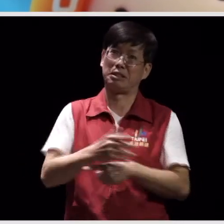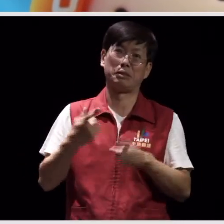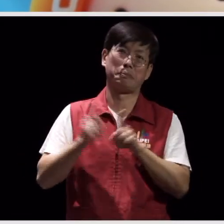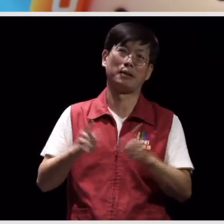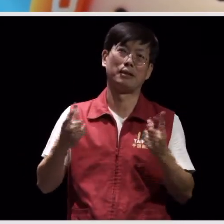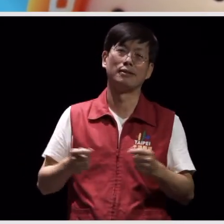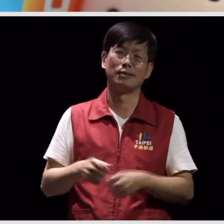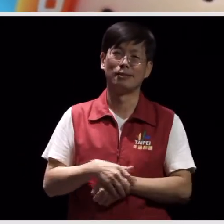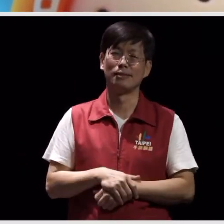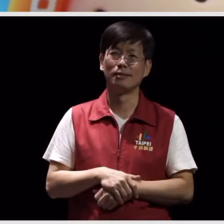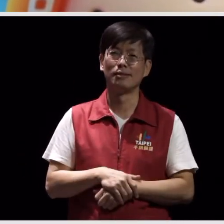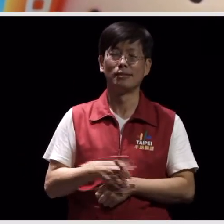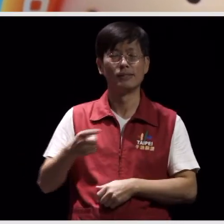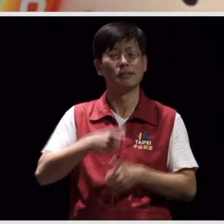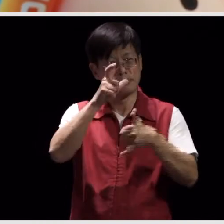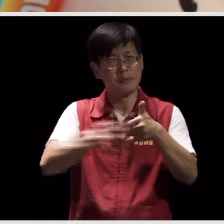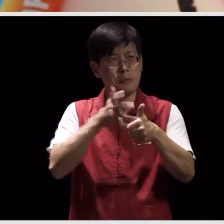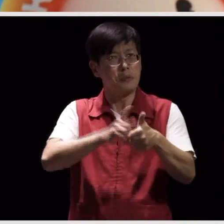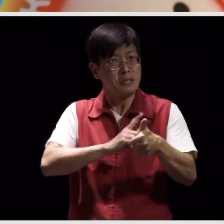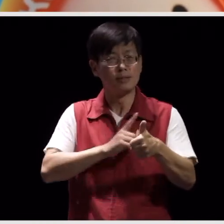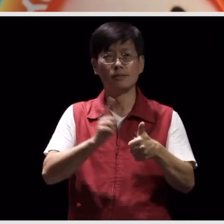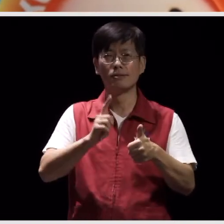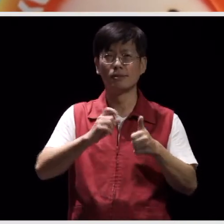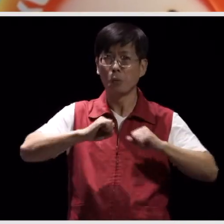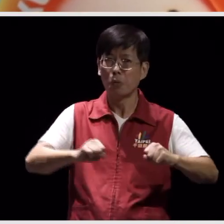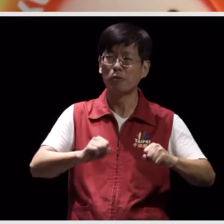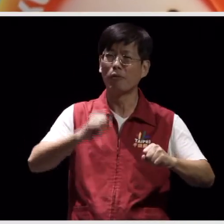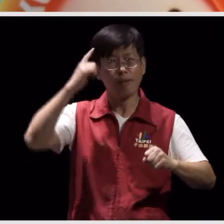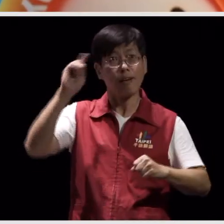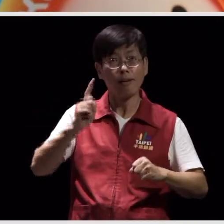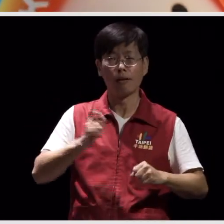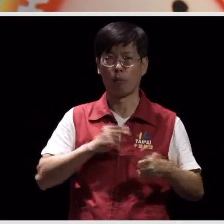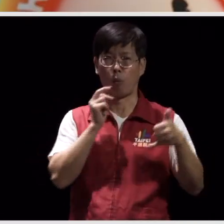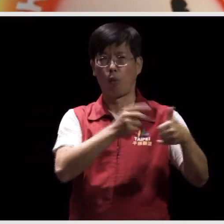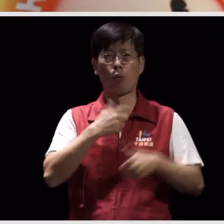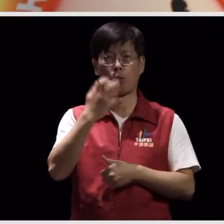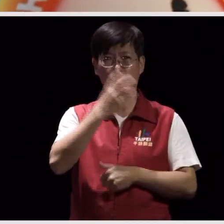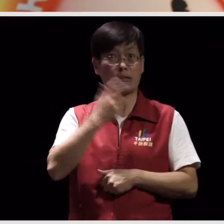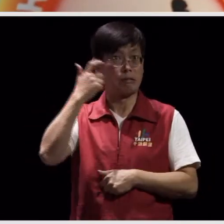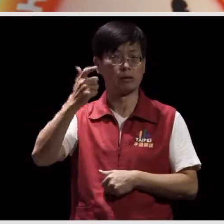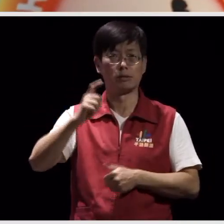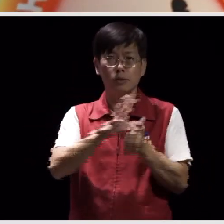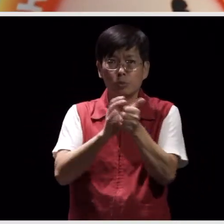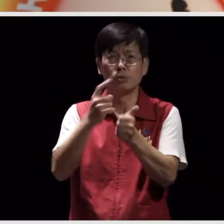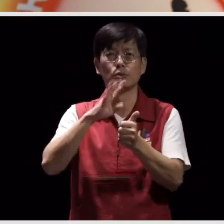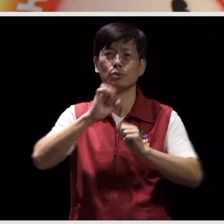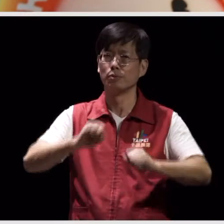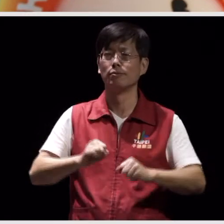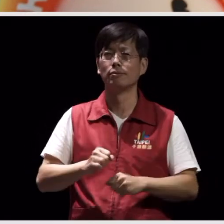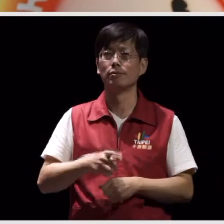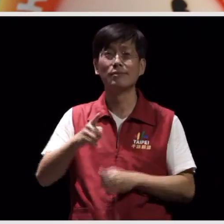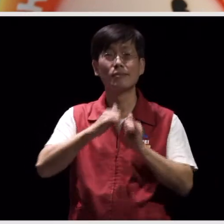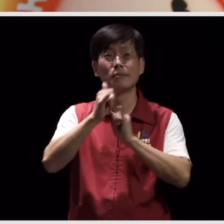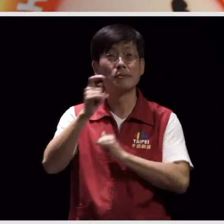一样。对，你要问自己，到底什么是活着？我在这位爷爷身上看到，学习就是活着。为什么要分享他这些故事？